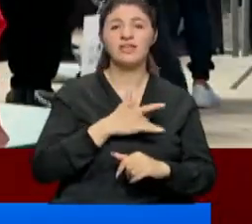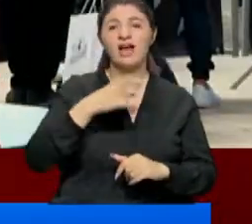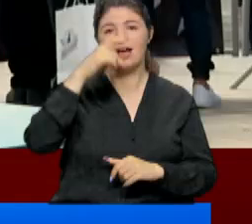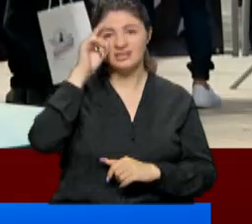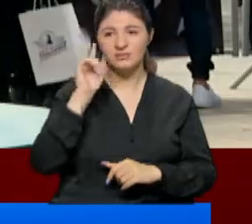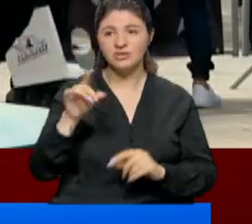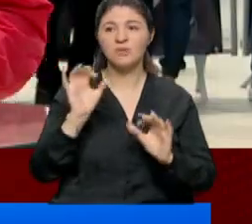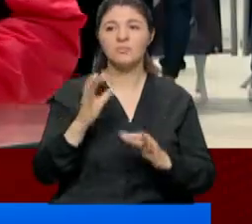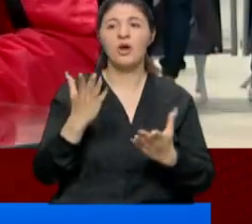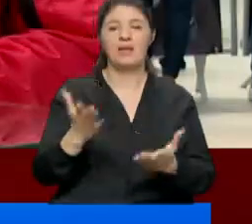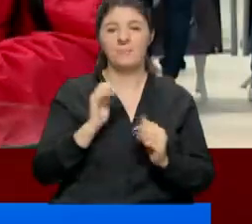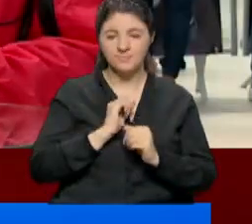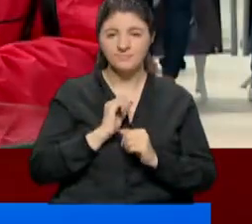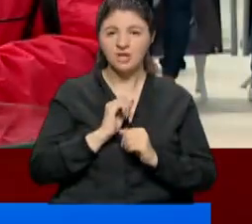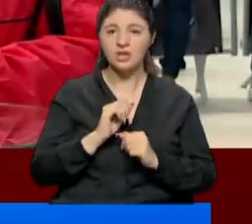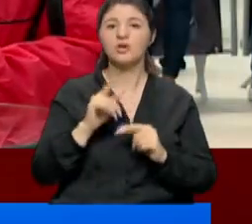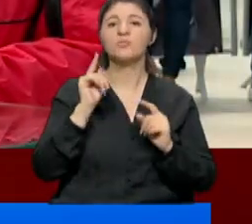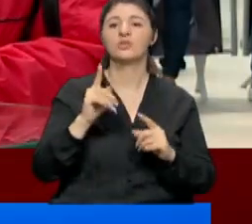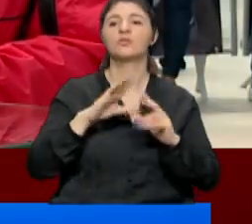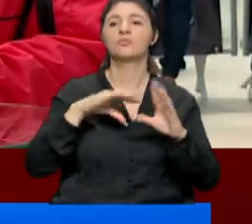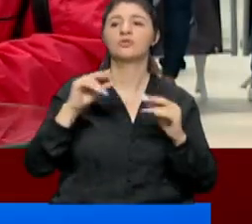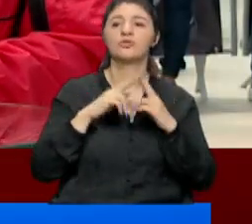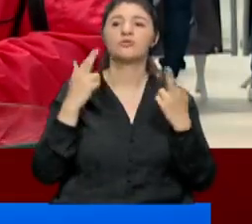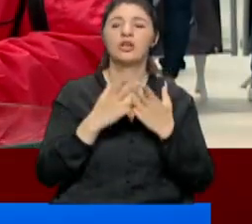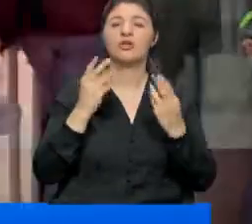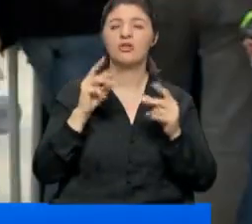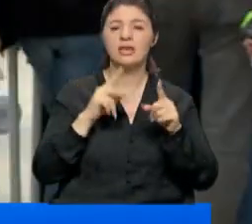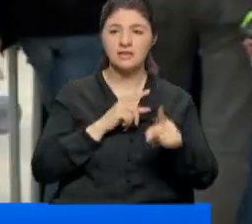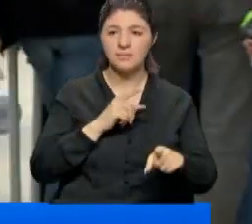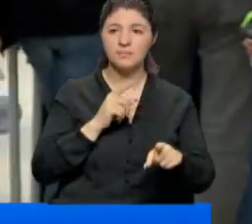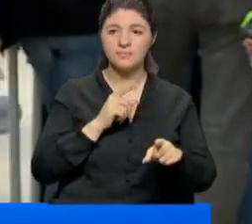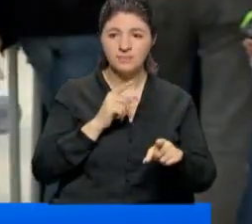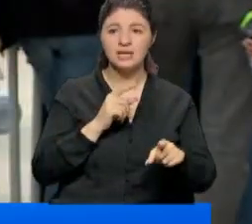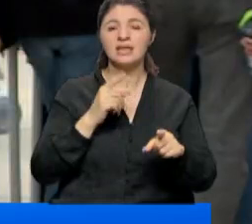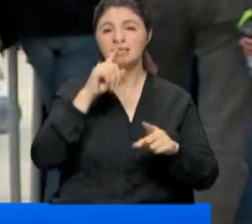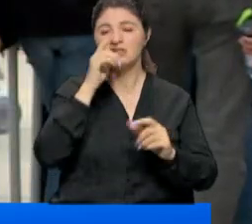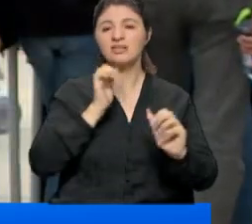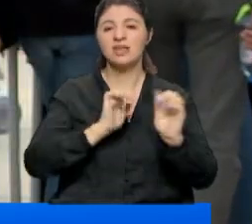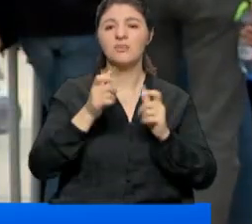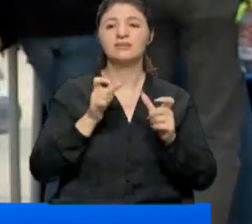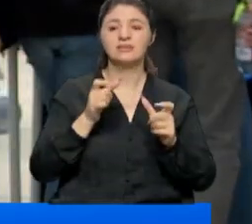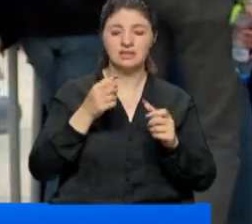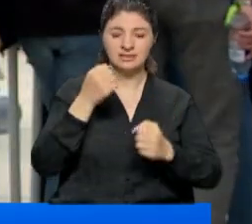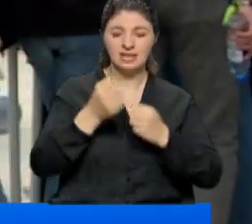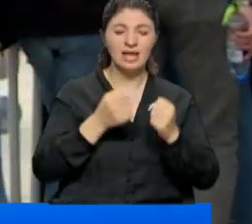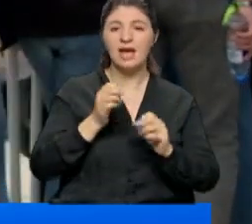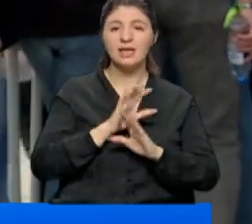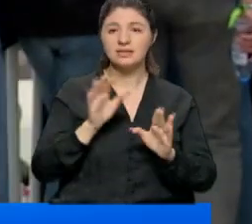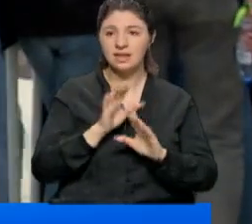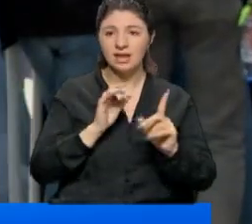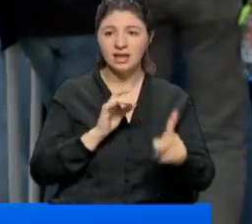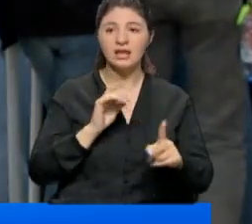Azerbaycan da bu şekilde bu tüm dünyada olduğu gibi sadece savunma sanayinde kalmasın savunma sanayi